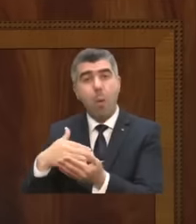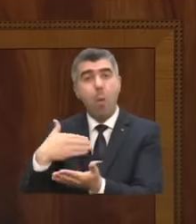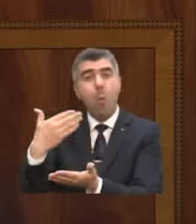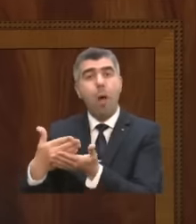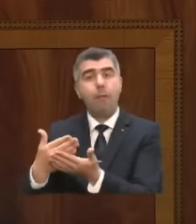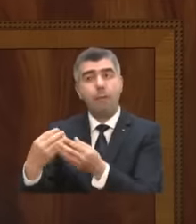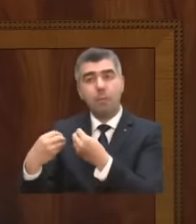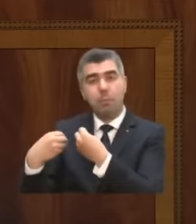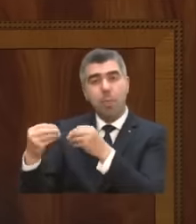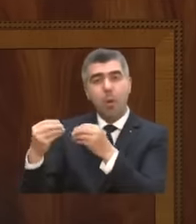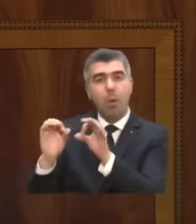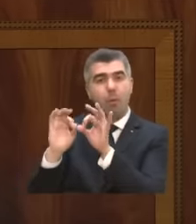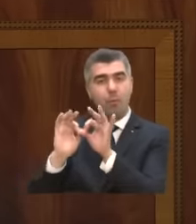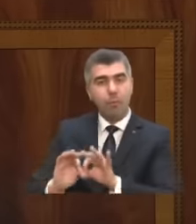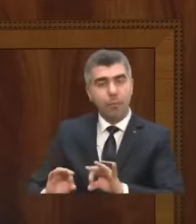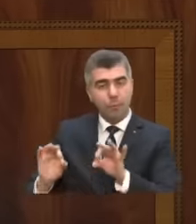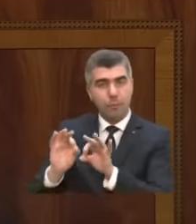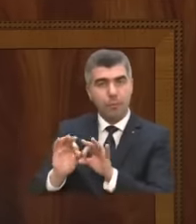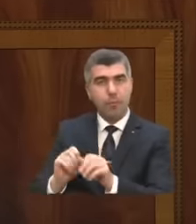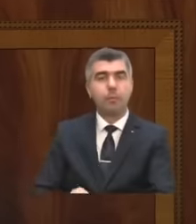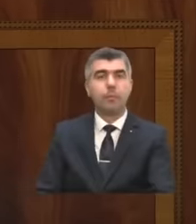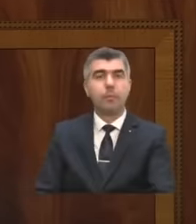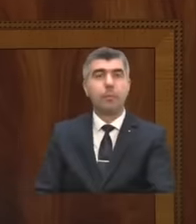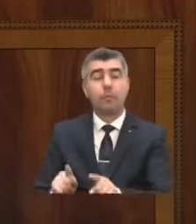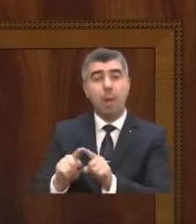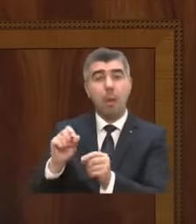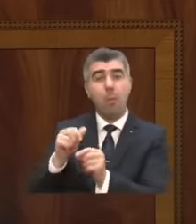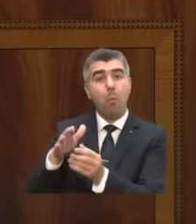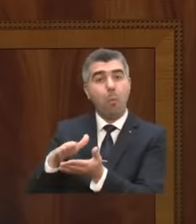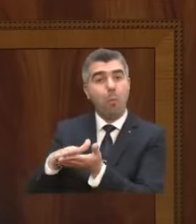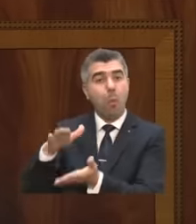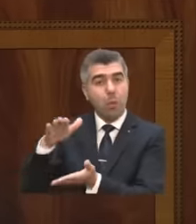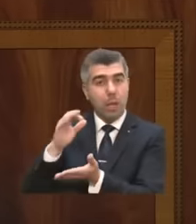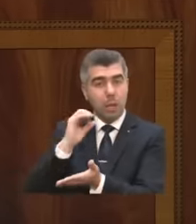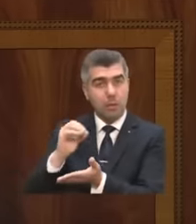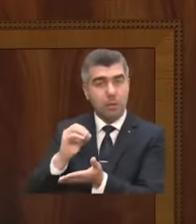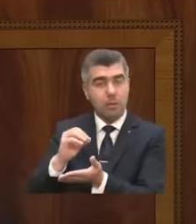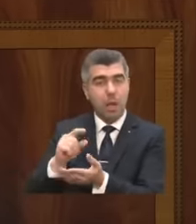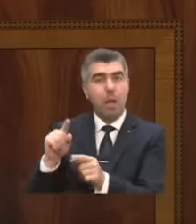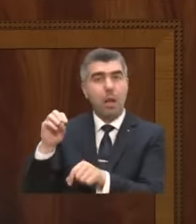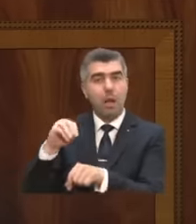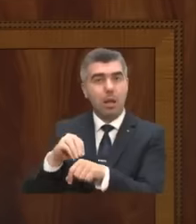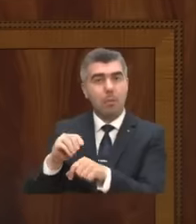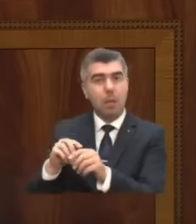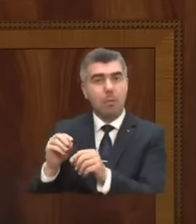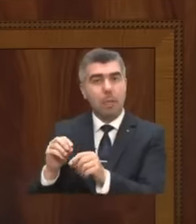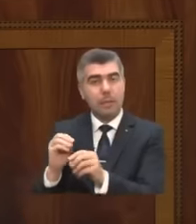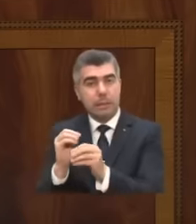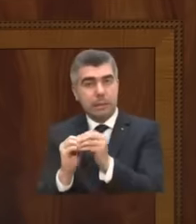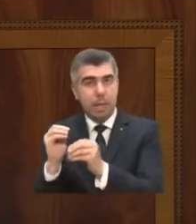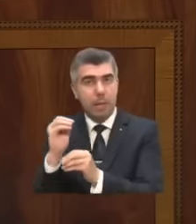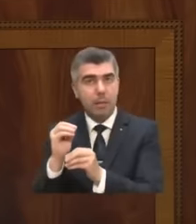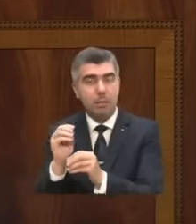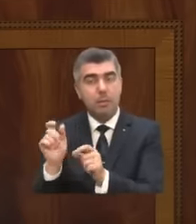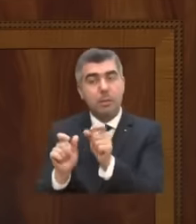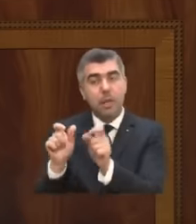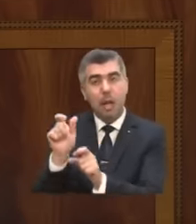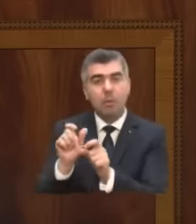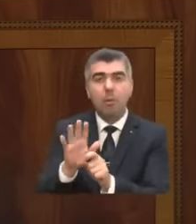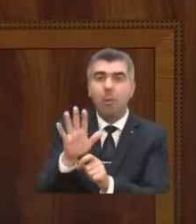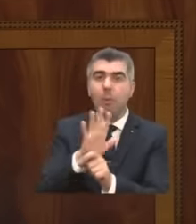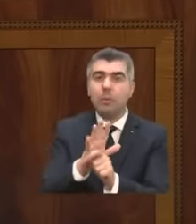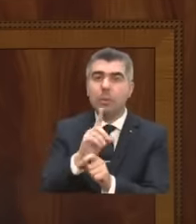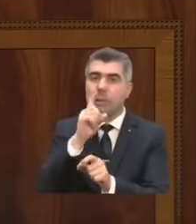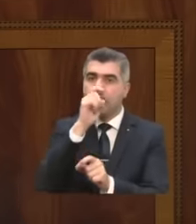ما بين الاسباب. قصيتوا الموزعين ديال البوطه، واش بغيتهم حتى هما بغيتوا يزيدوا فيها؟ اما المواطن غادي تخليه طبعا